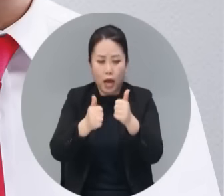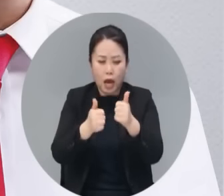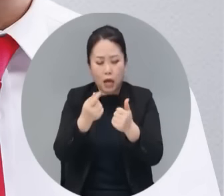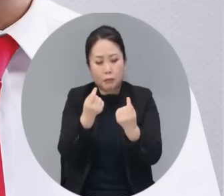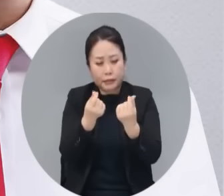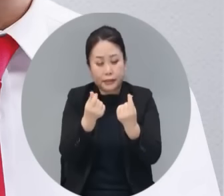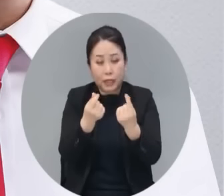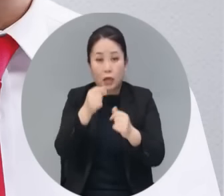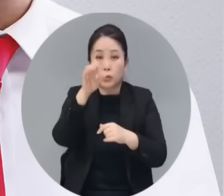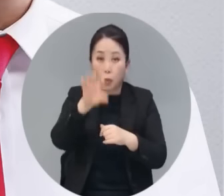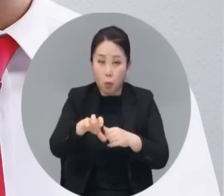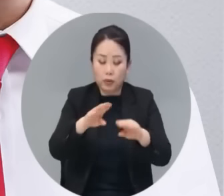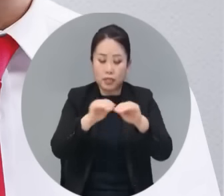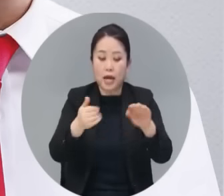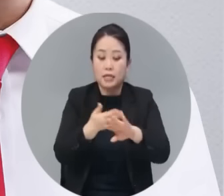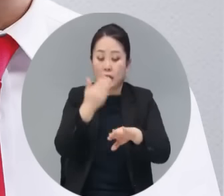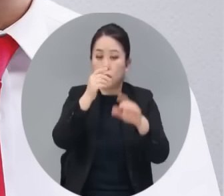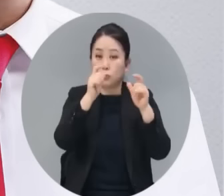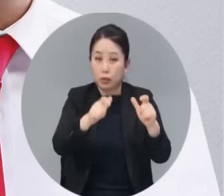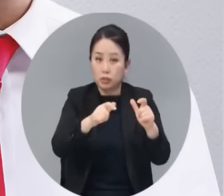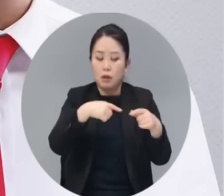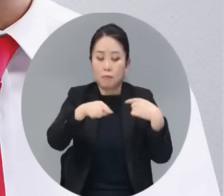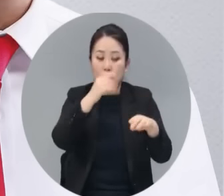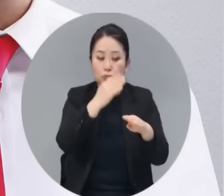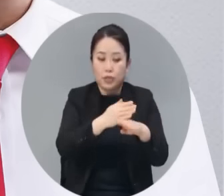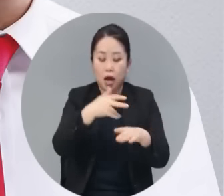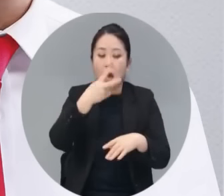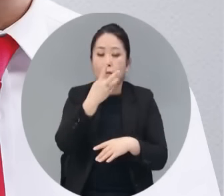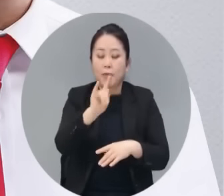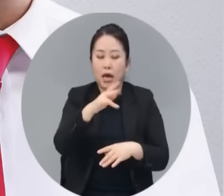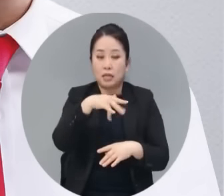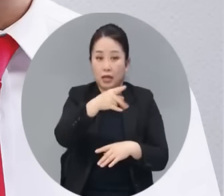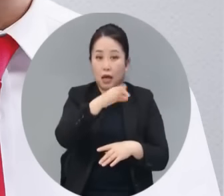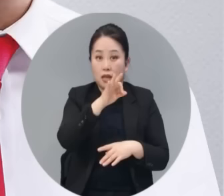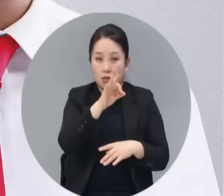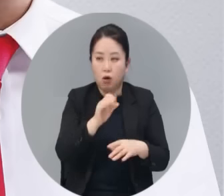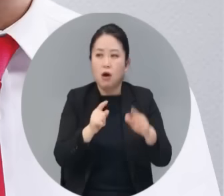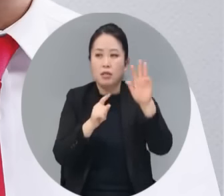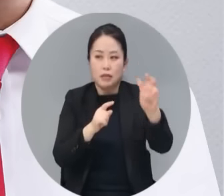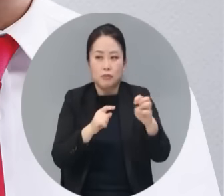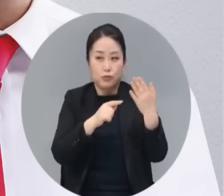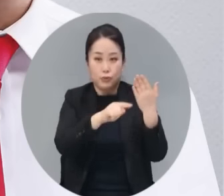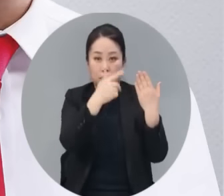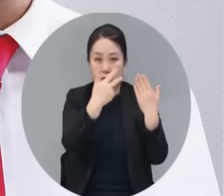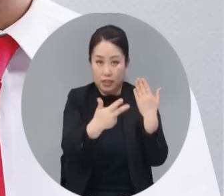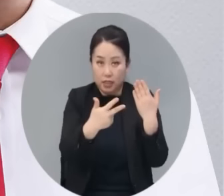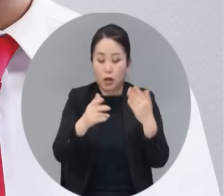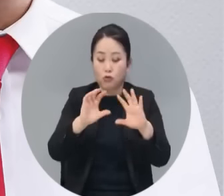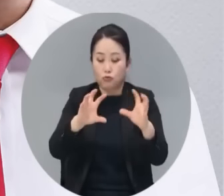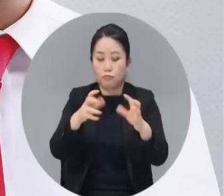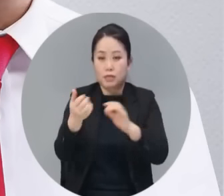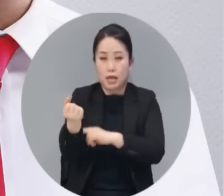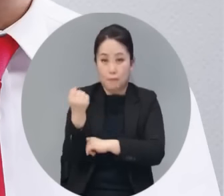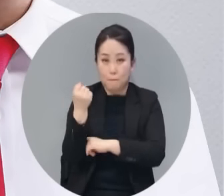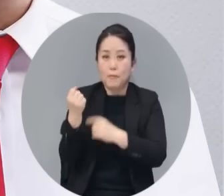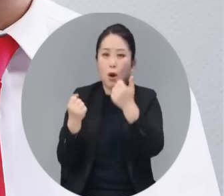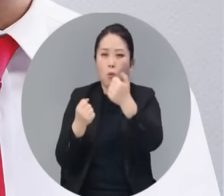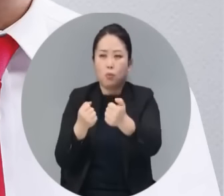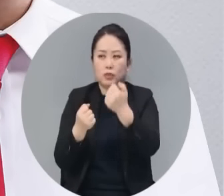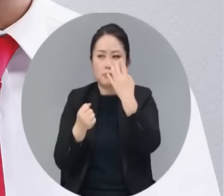적었던 사상구에 더불어민주당 배재정 후보 39.7% 국민의 힘 김대식 후보가